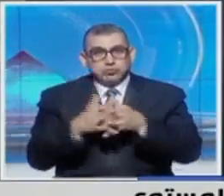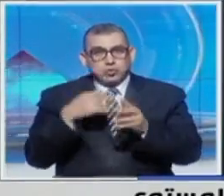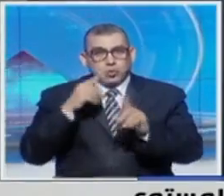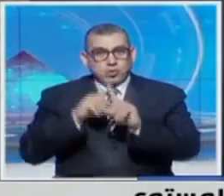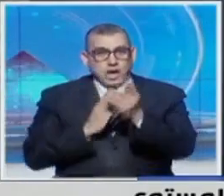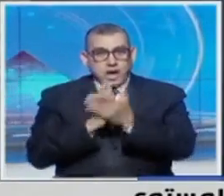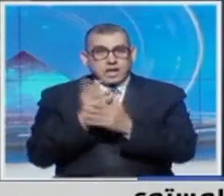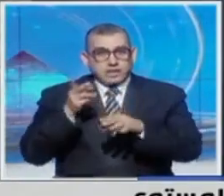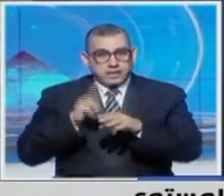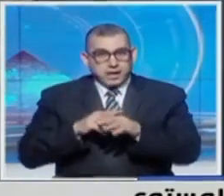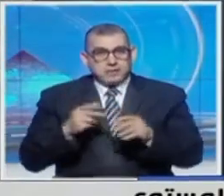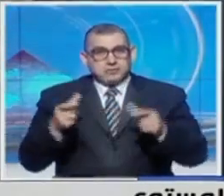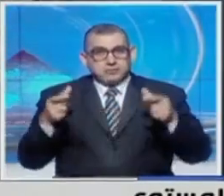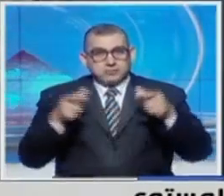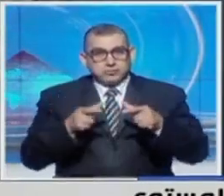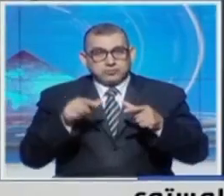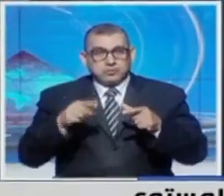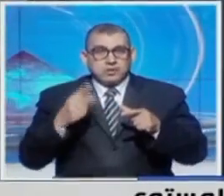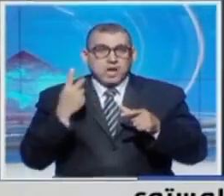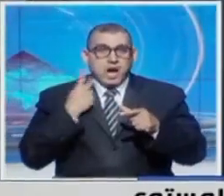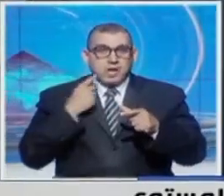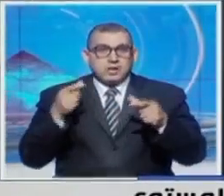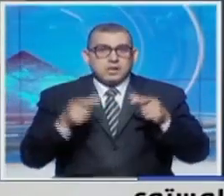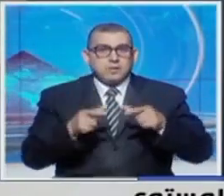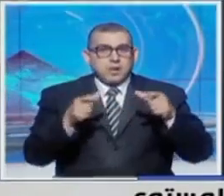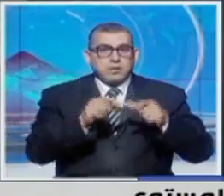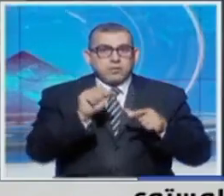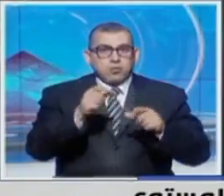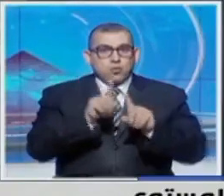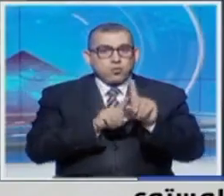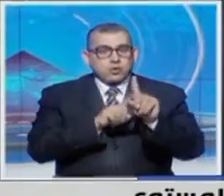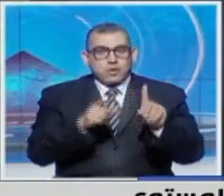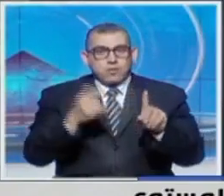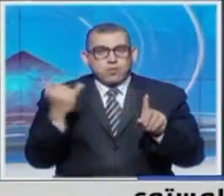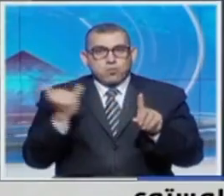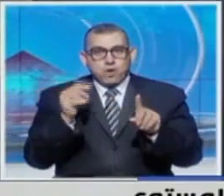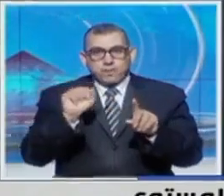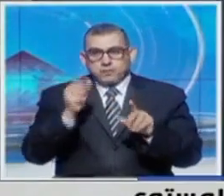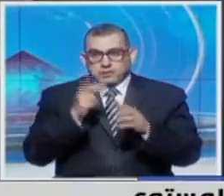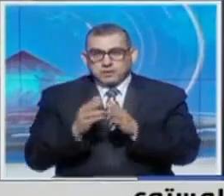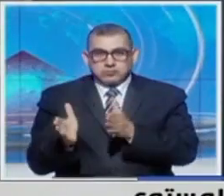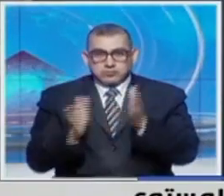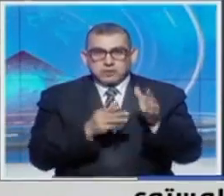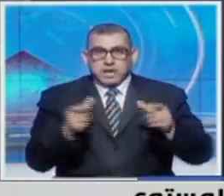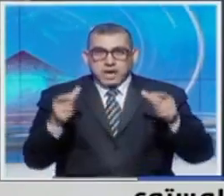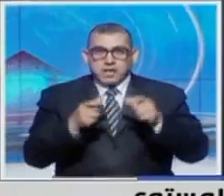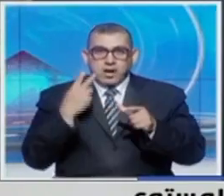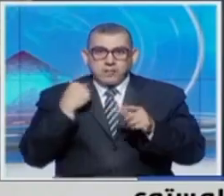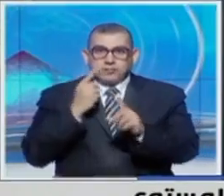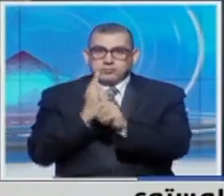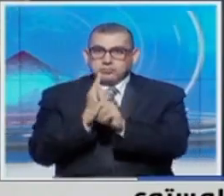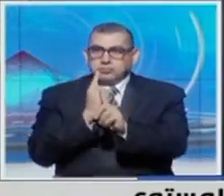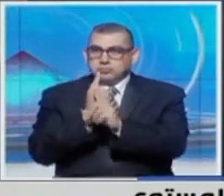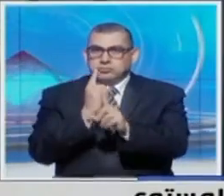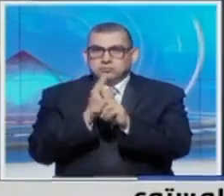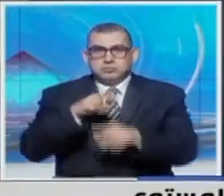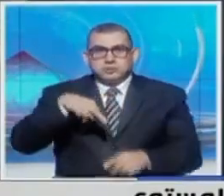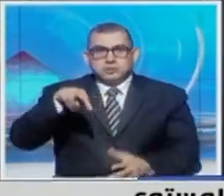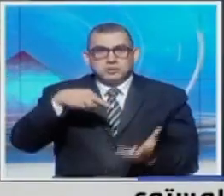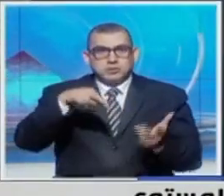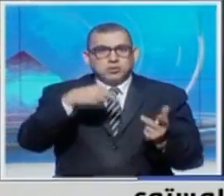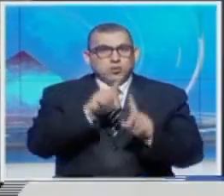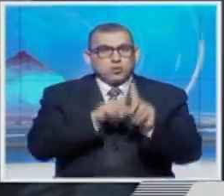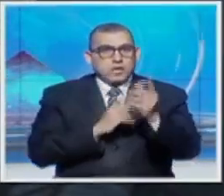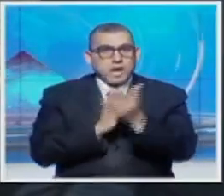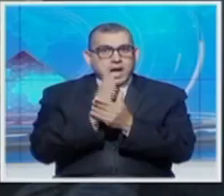وزير الخارجية كذلك في عدد من الاجتماعات الوزارية المهمة، إلى جانب عقد العديد من اللقاءات الثنائية مع